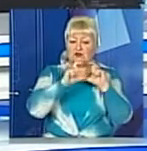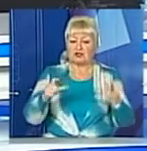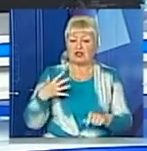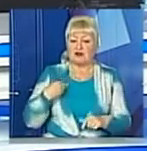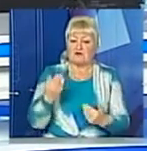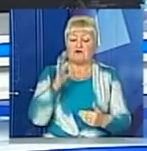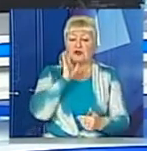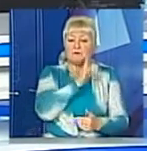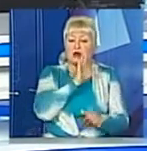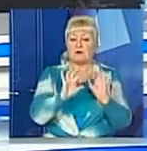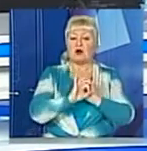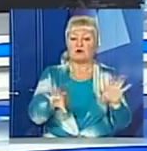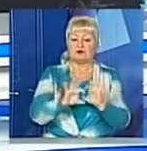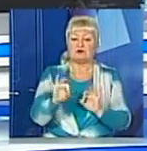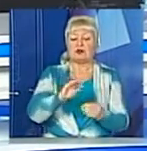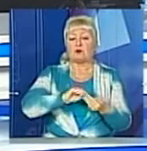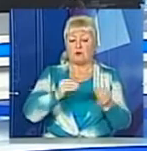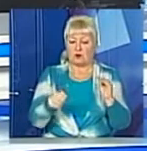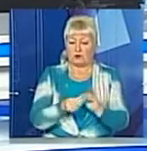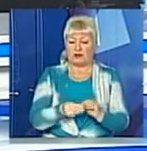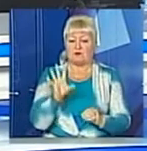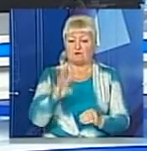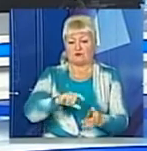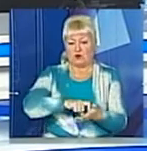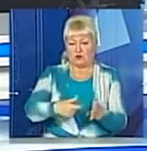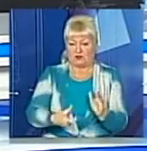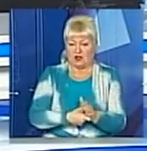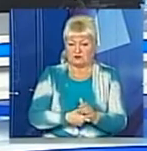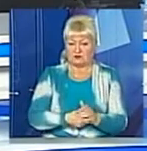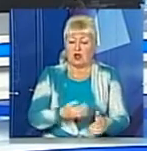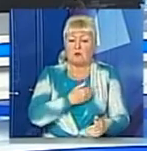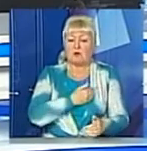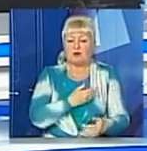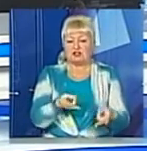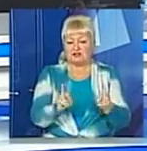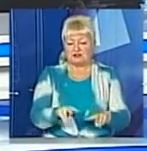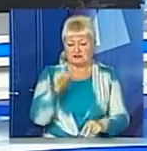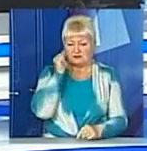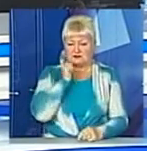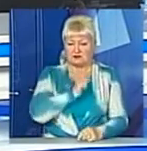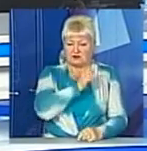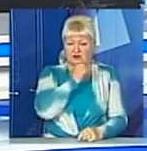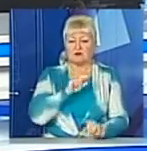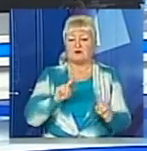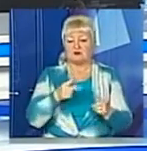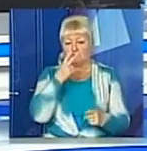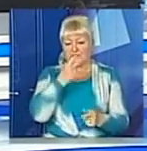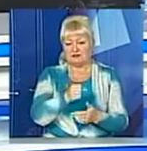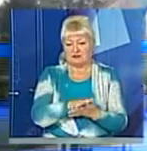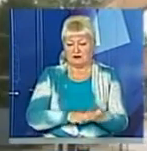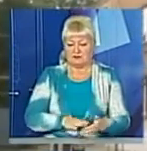її мама розповіли нам про проблеми фактично всього класу, але побажали залишитися анонімами. Чому? Дивіться